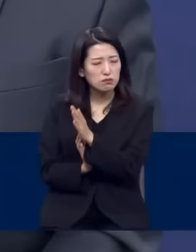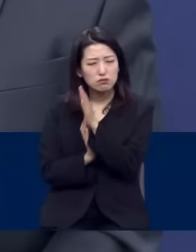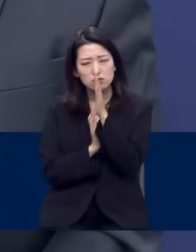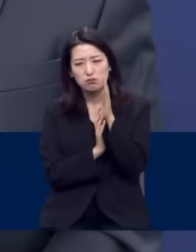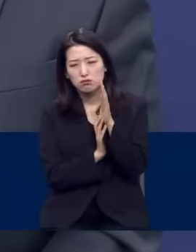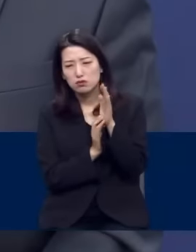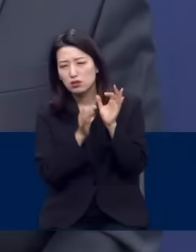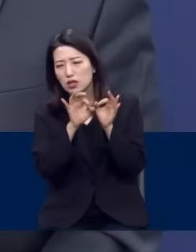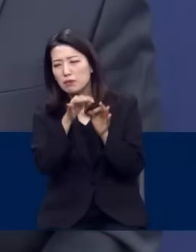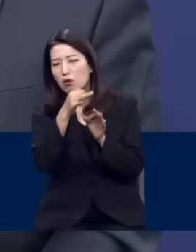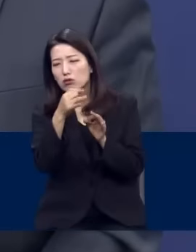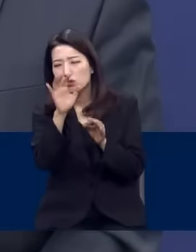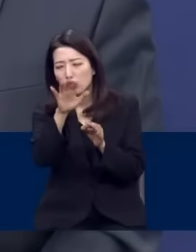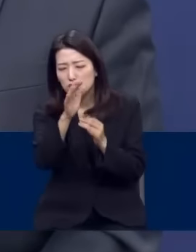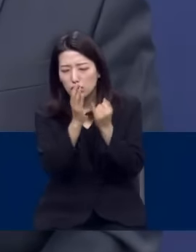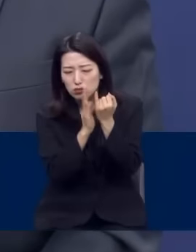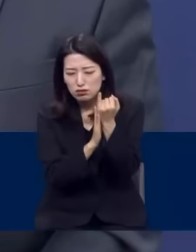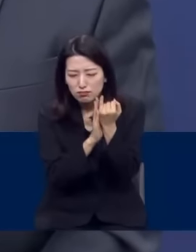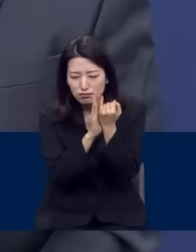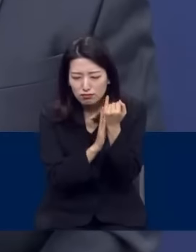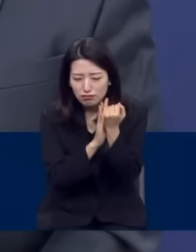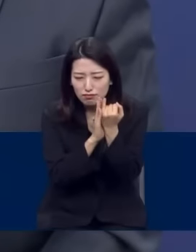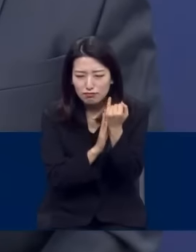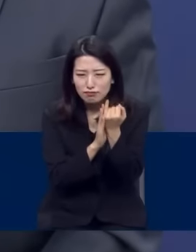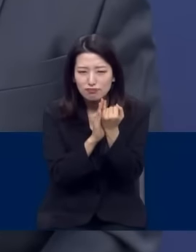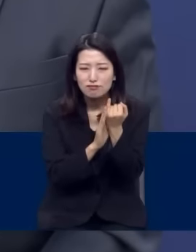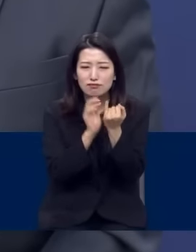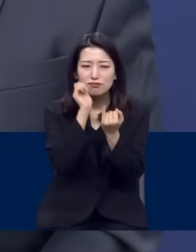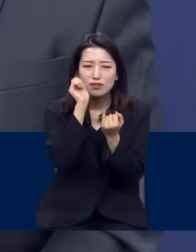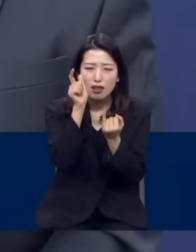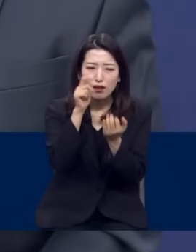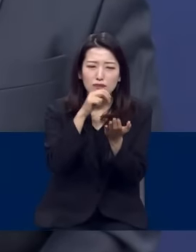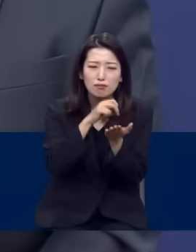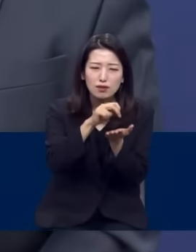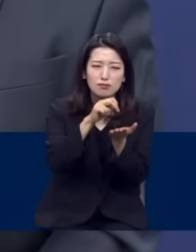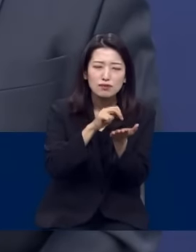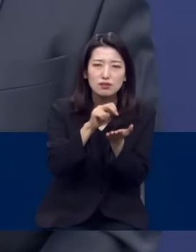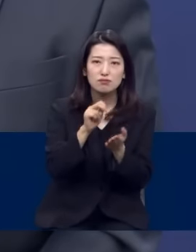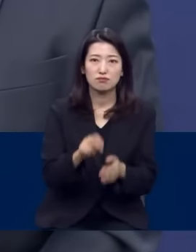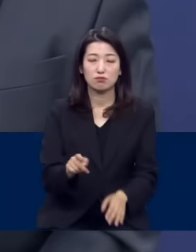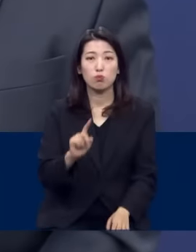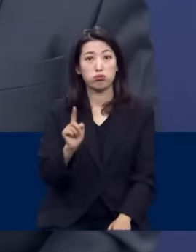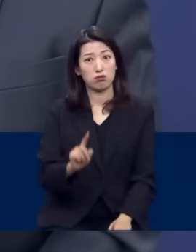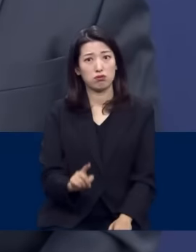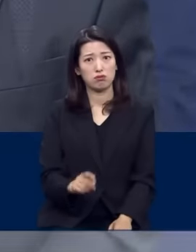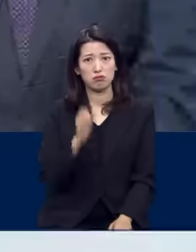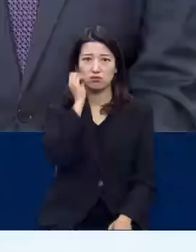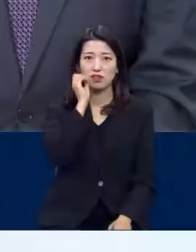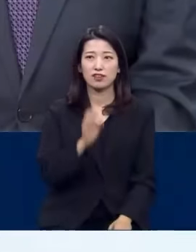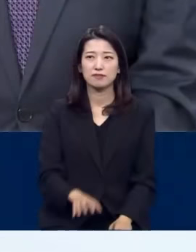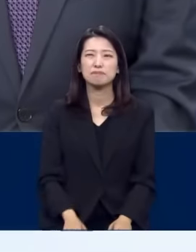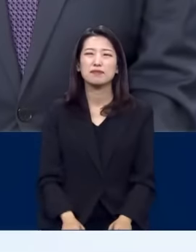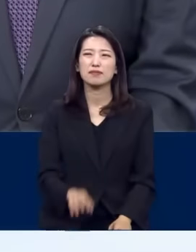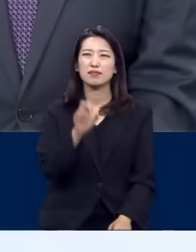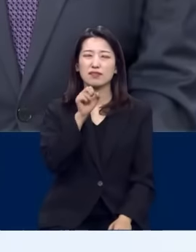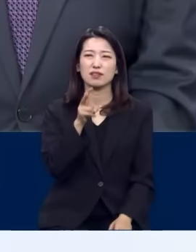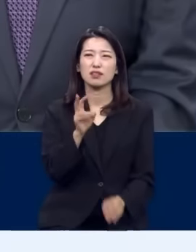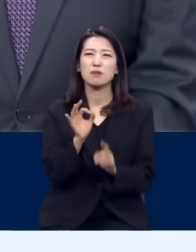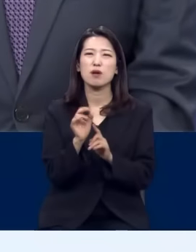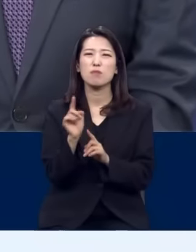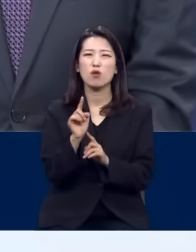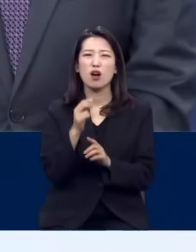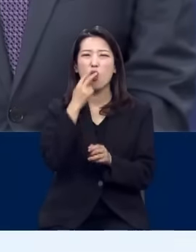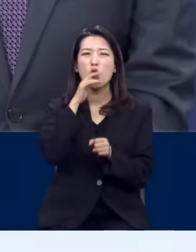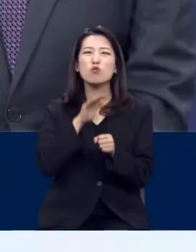김여사님 하고 보냈다는 거 아닙니까 이거 어떻게 해서 그래야 되죠 몽태 씨와 좀 억울한 점을 좀 하소연 하고 싶었겠죠 어